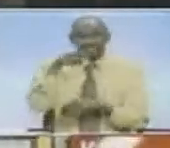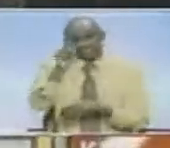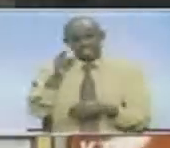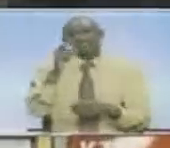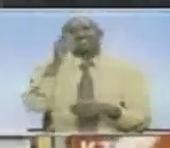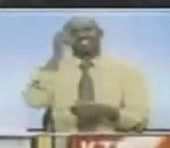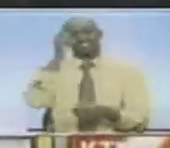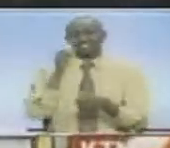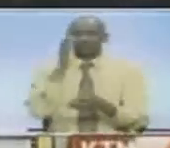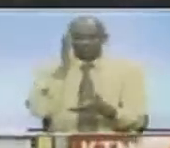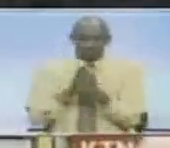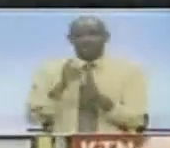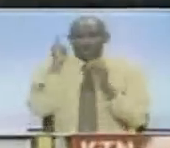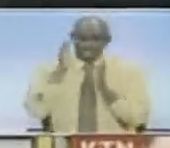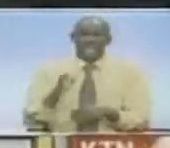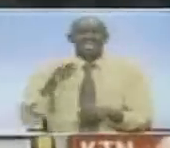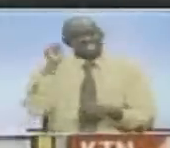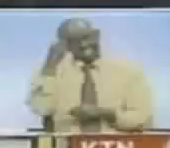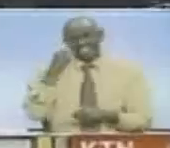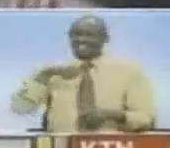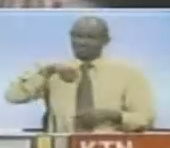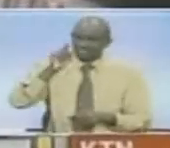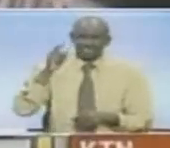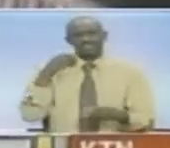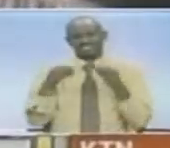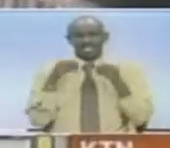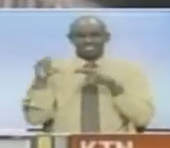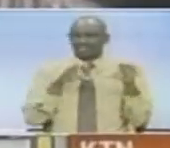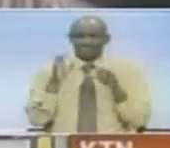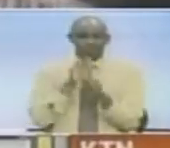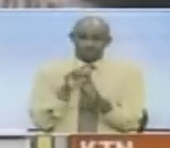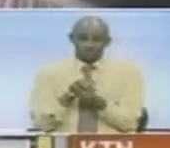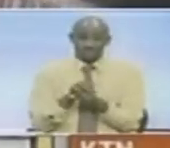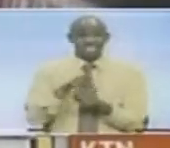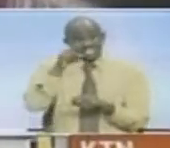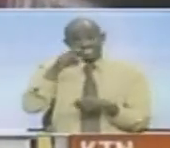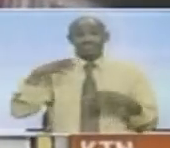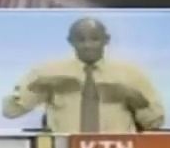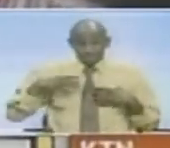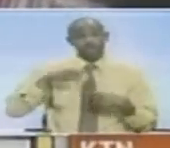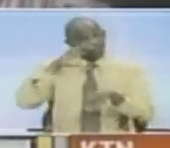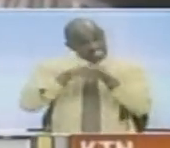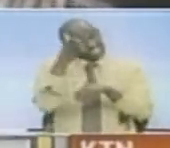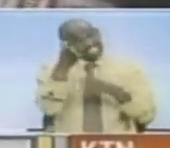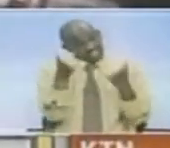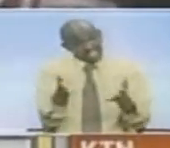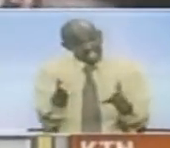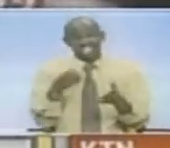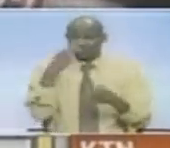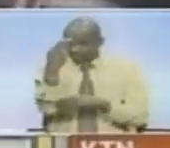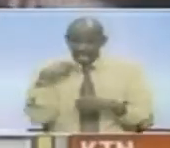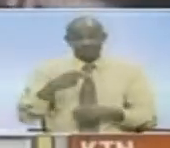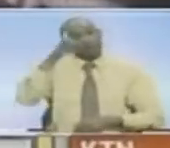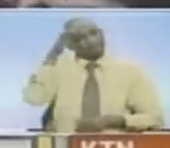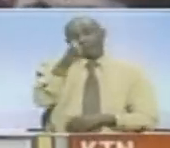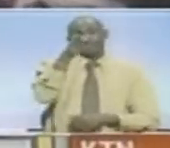kwa Wakenya wanyonge wasio na mtetezi. Wale si watu wa kushikwa wamepatikana ndiye huyu ako na hiyo bunduki. Mariza yeye